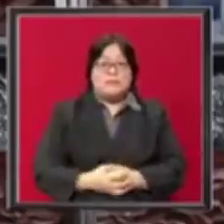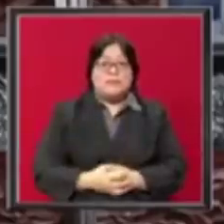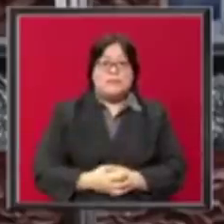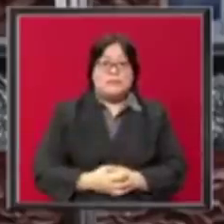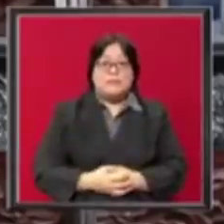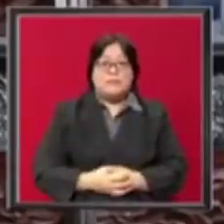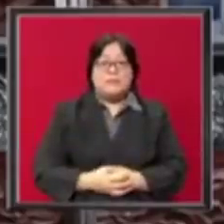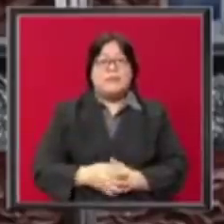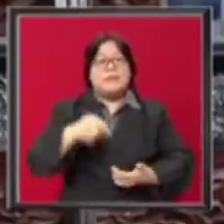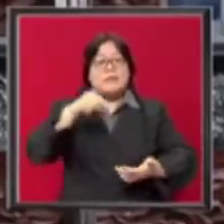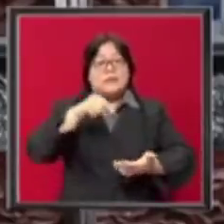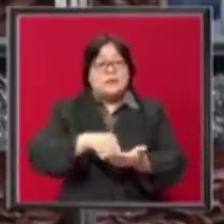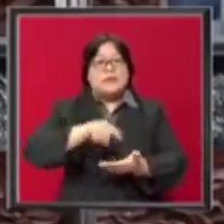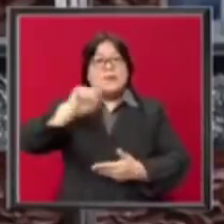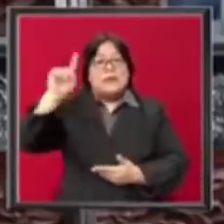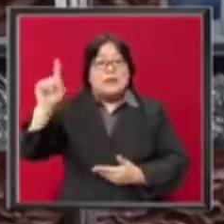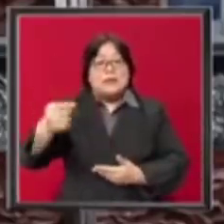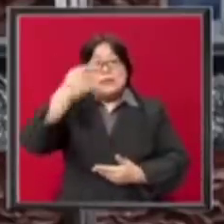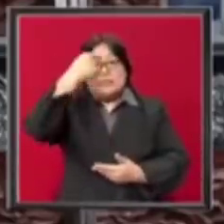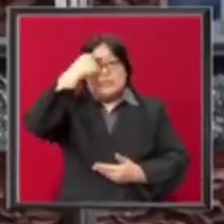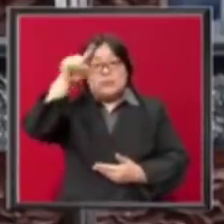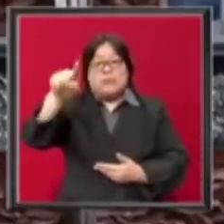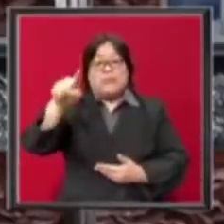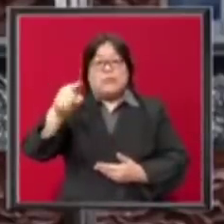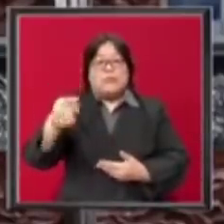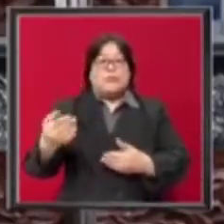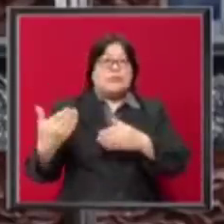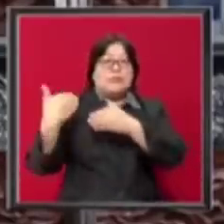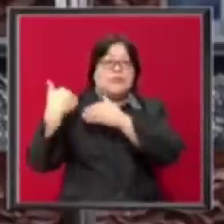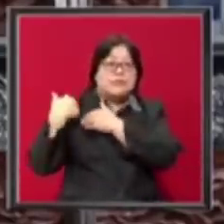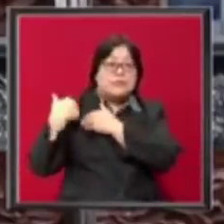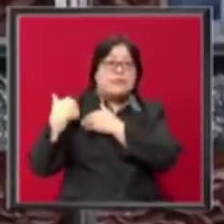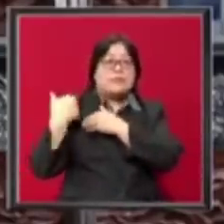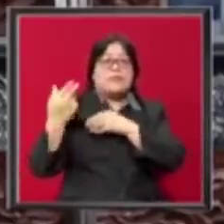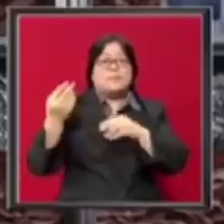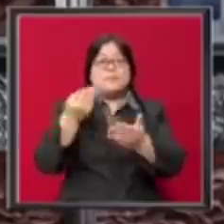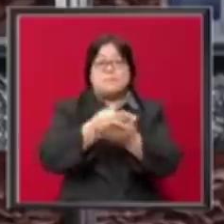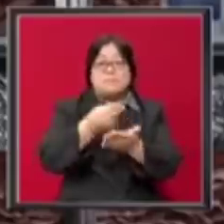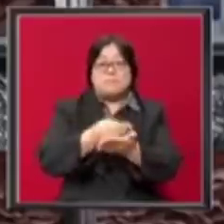Ini hanya untuk menampung perbelanjaan,